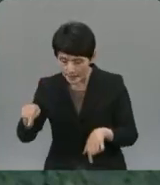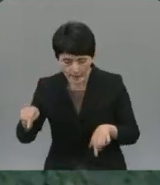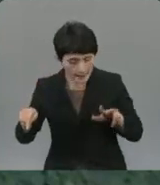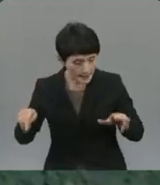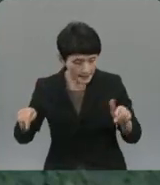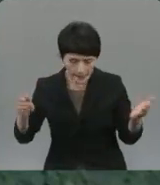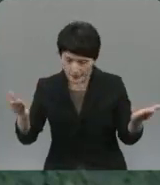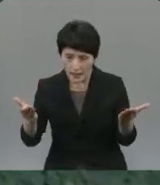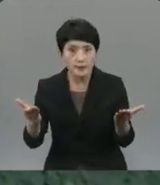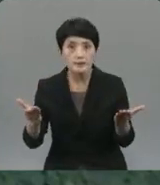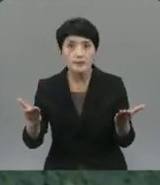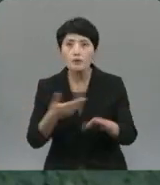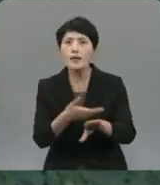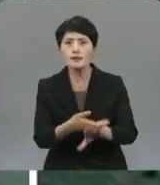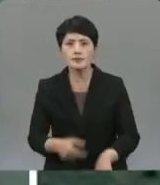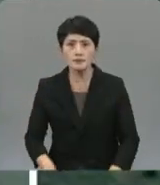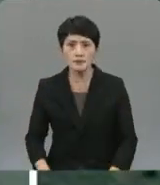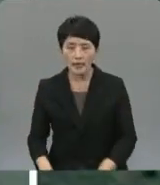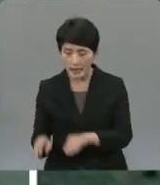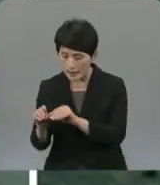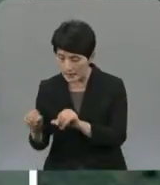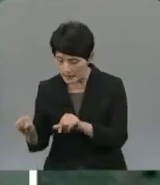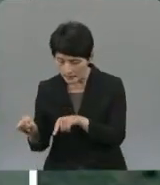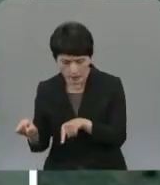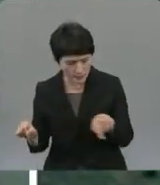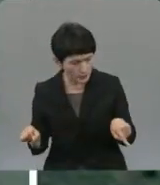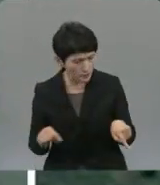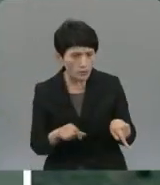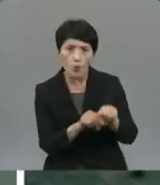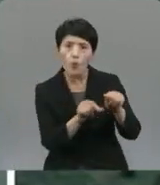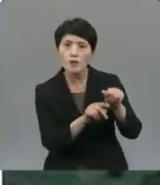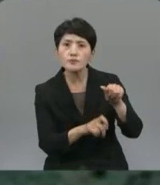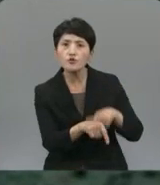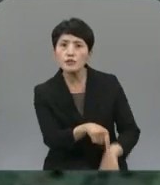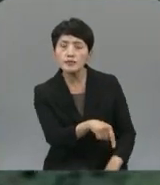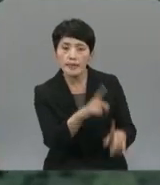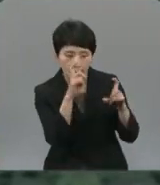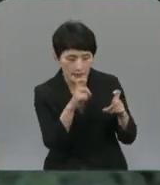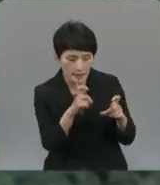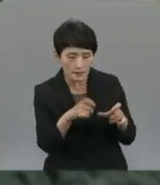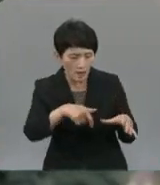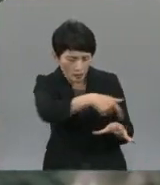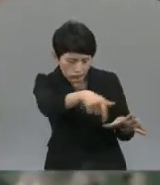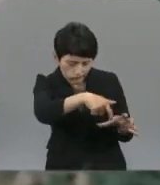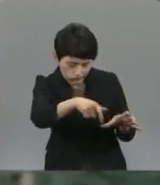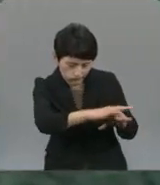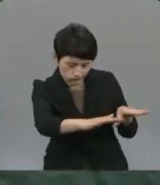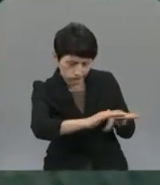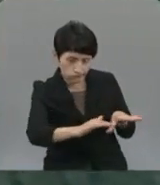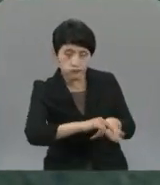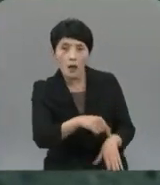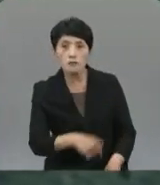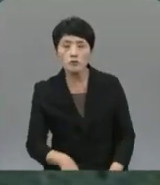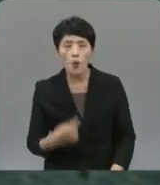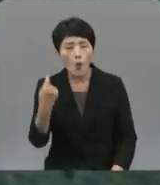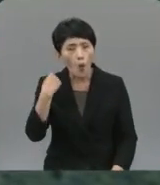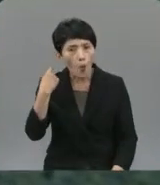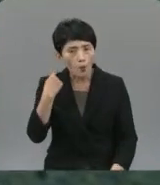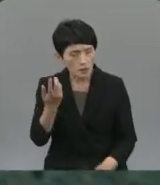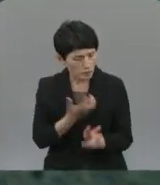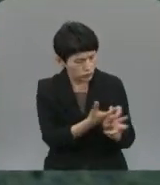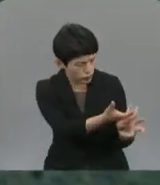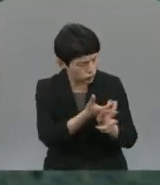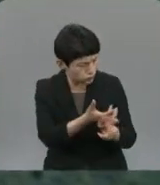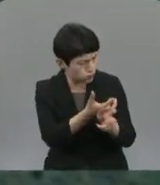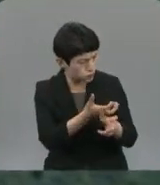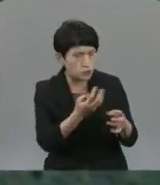行分析后发现，被推测为新发射台的设施已出现轮廓，该设施位于长140米、